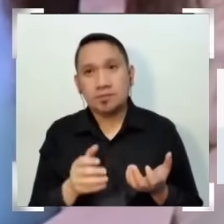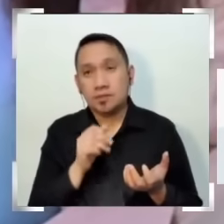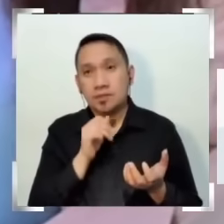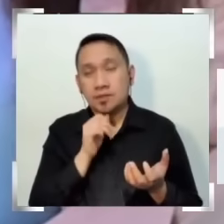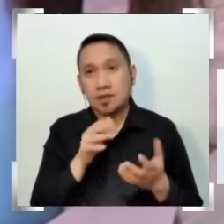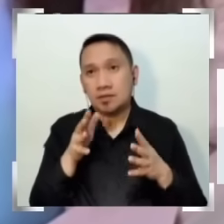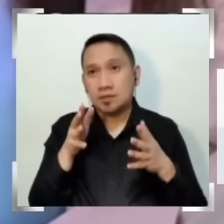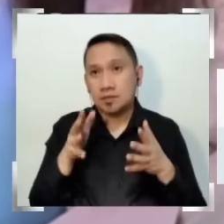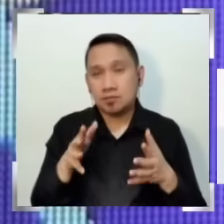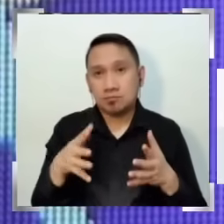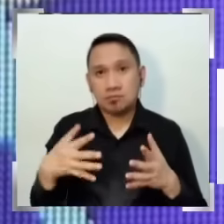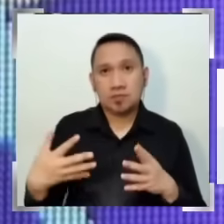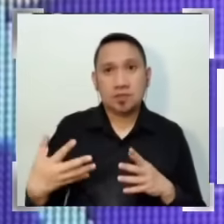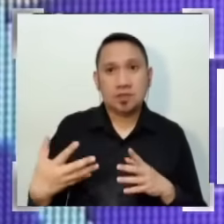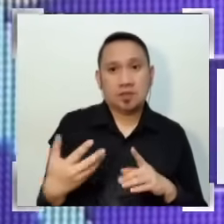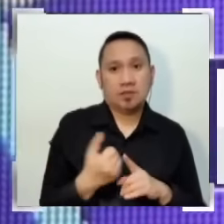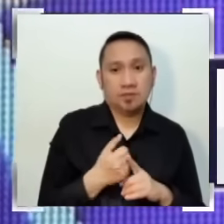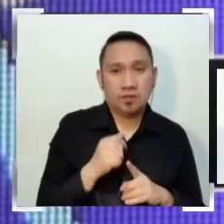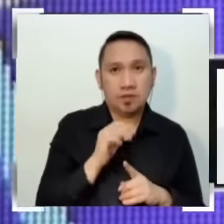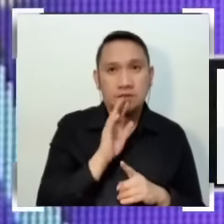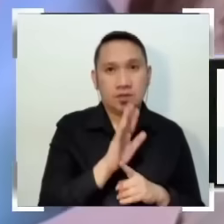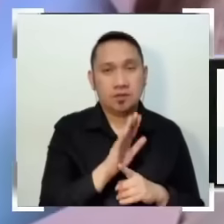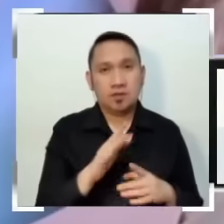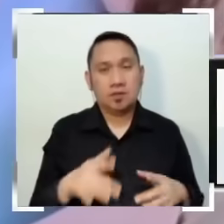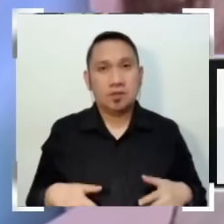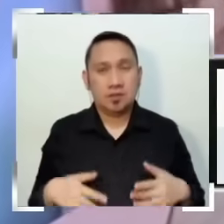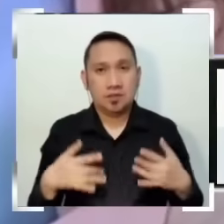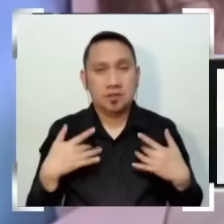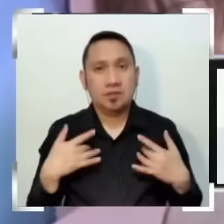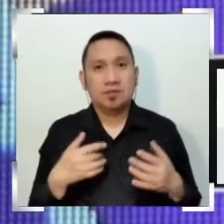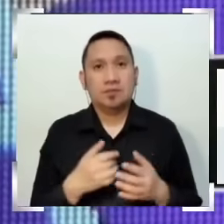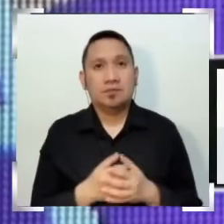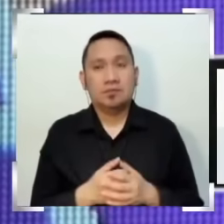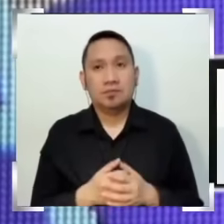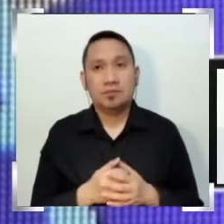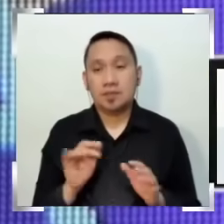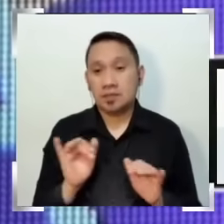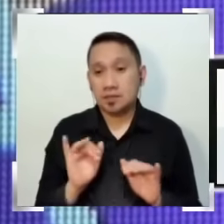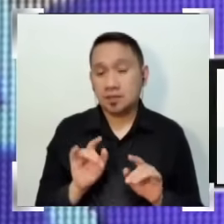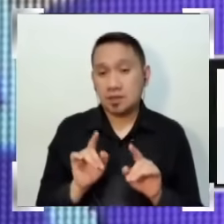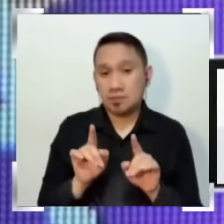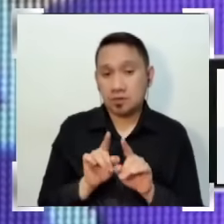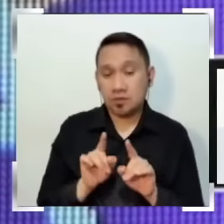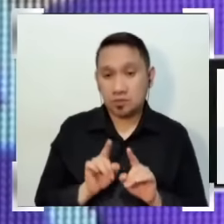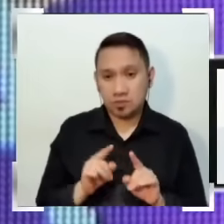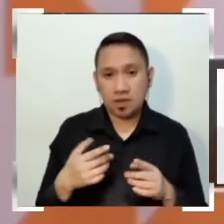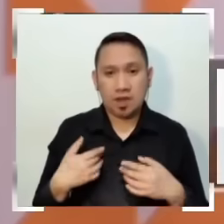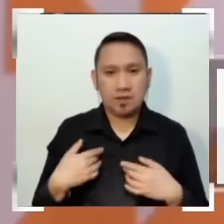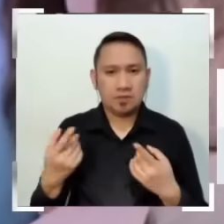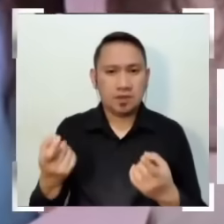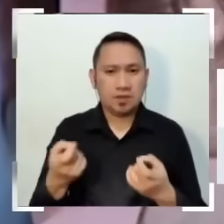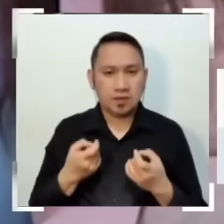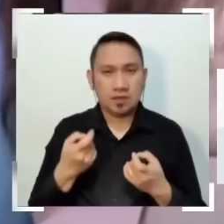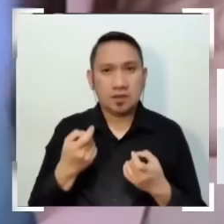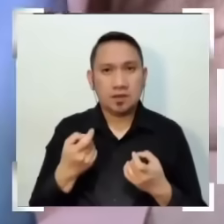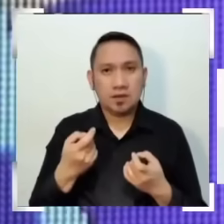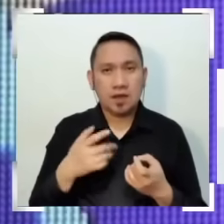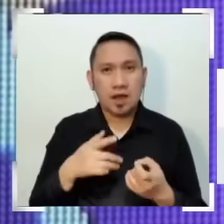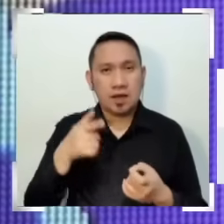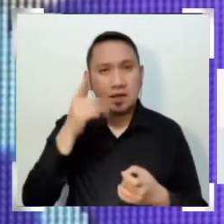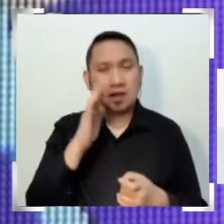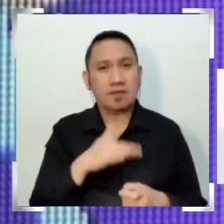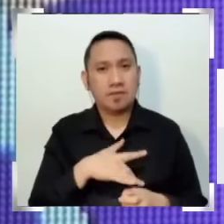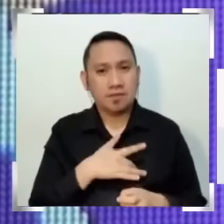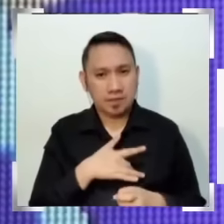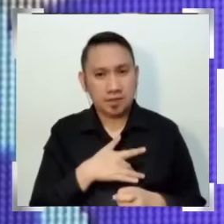effect sa buhay mo, Julia Montes? Or marashnit ka? Gaya ng sinabi ko po before, may gift ako na parang gut feel. Pinapasok ko talaga sila